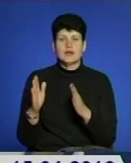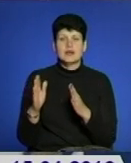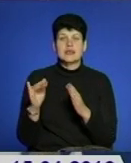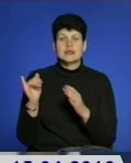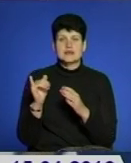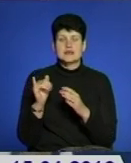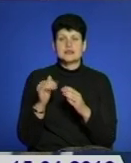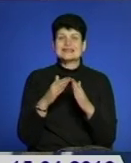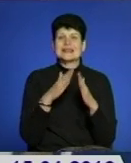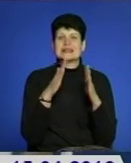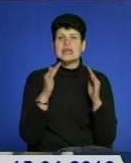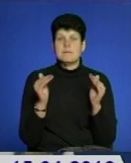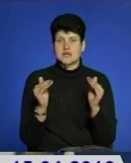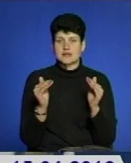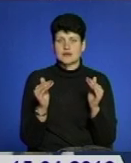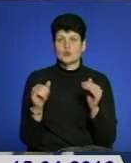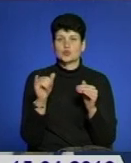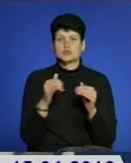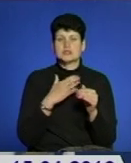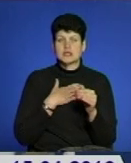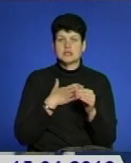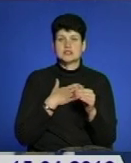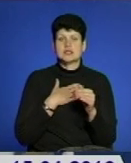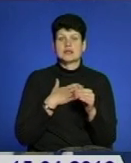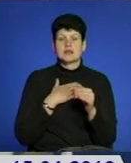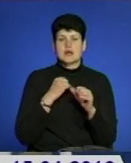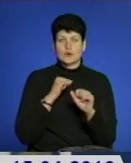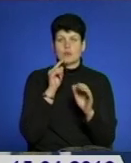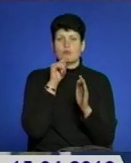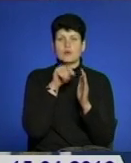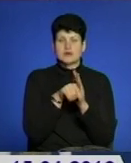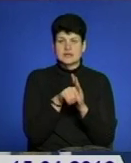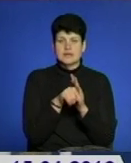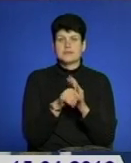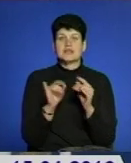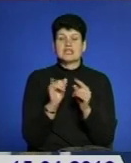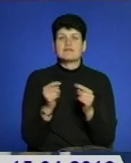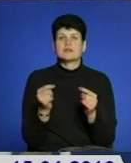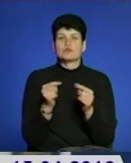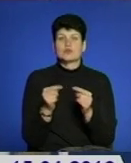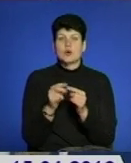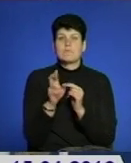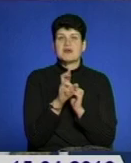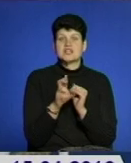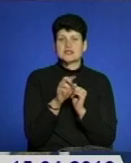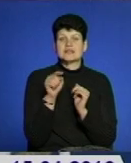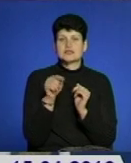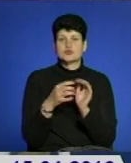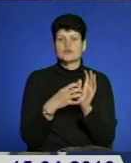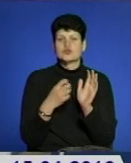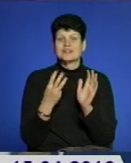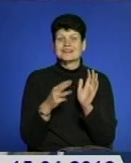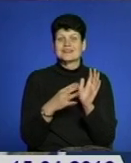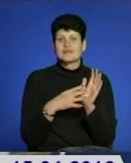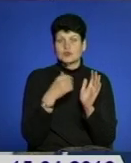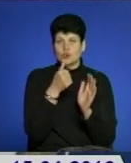мемуарів табірних, куди наші герої також трапляють, ну і, відповідно, з Бережанщини 1939 року. Якщо